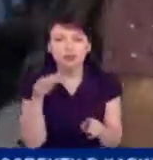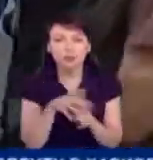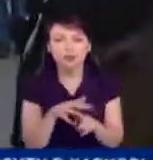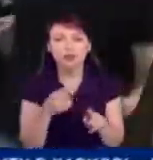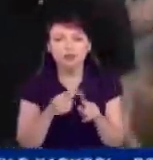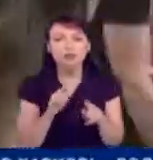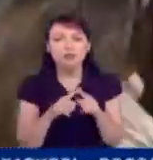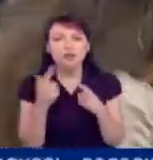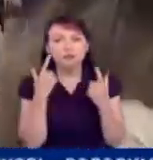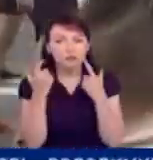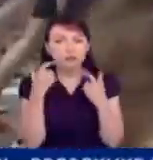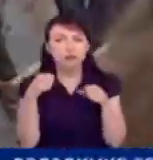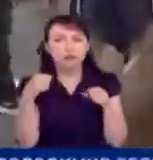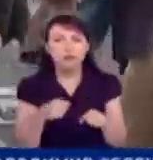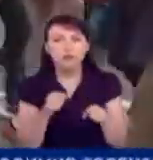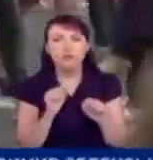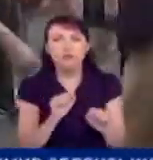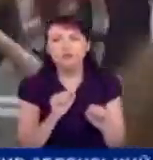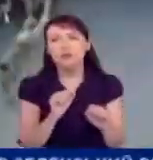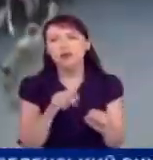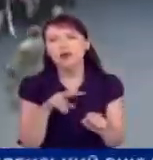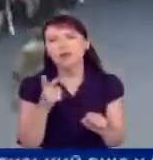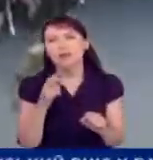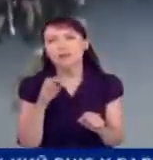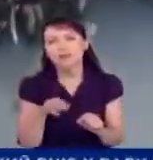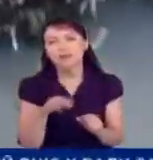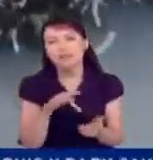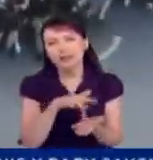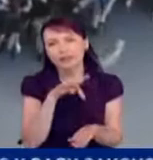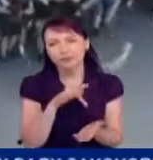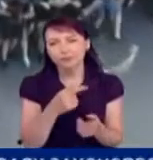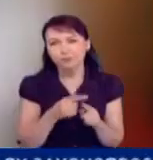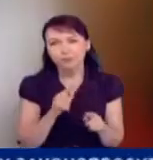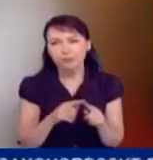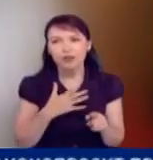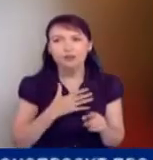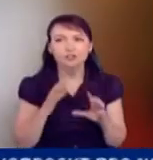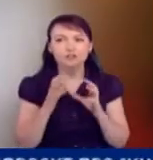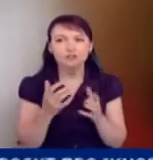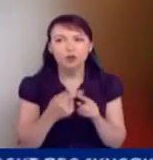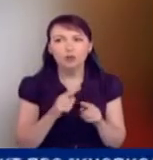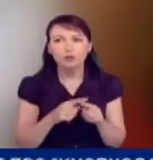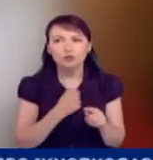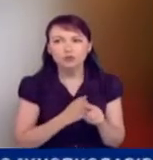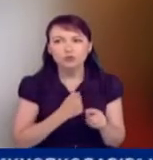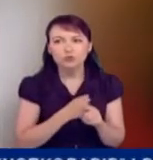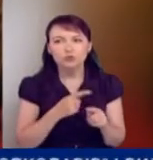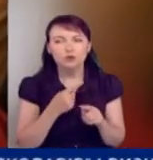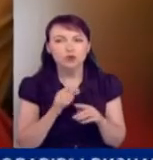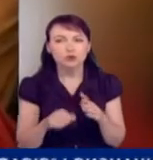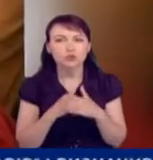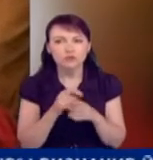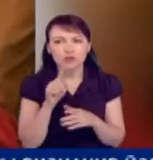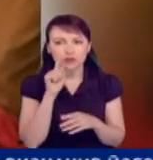дані звіту правозахисного ЛГБТ-центру «Наш світ» про злочини на ґрунті ненависті. Останній такий випадок відбувся